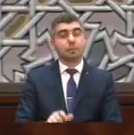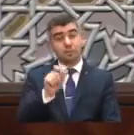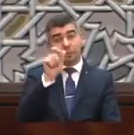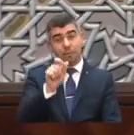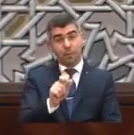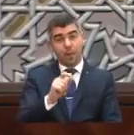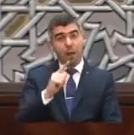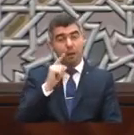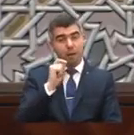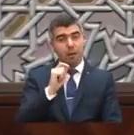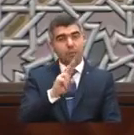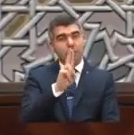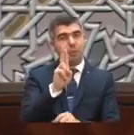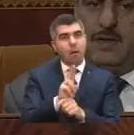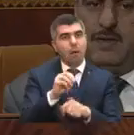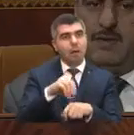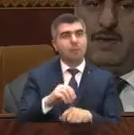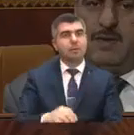سي عبد الفتاح تفضل.